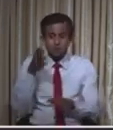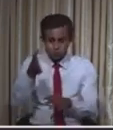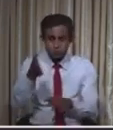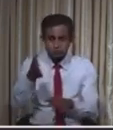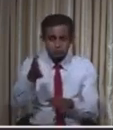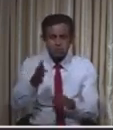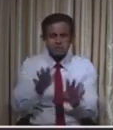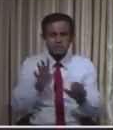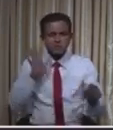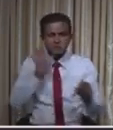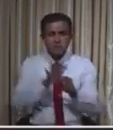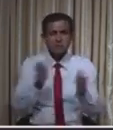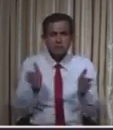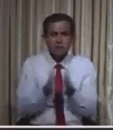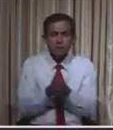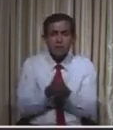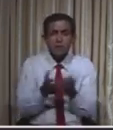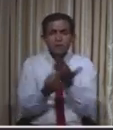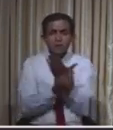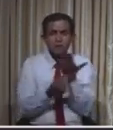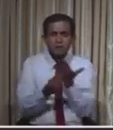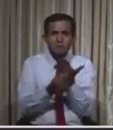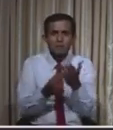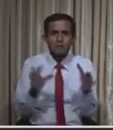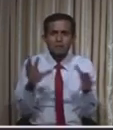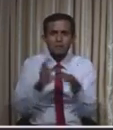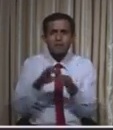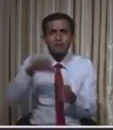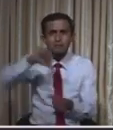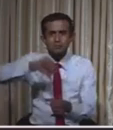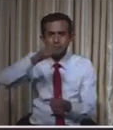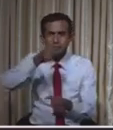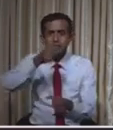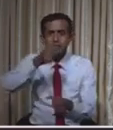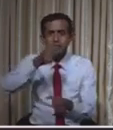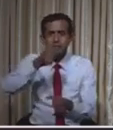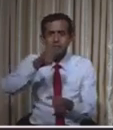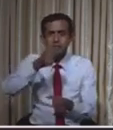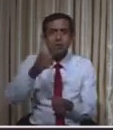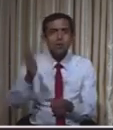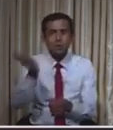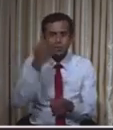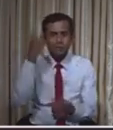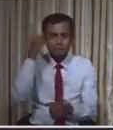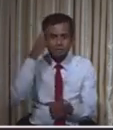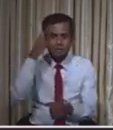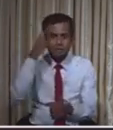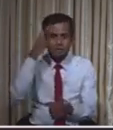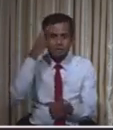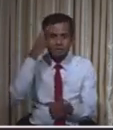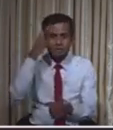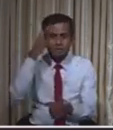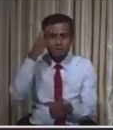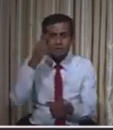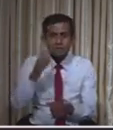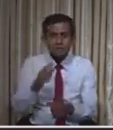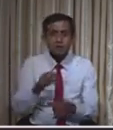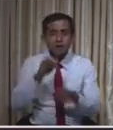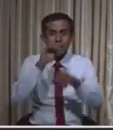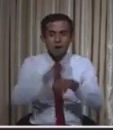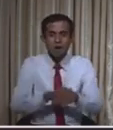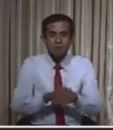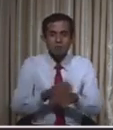මේ තදබදයත් එක්කම මේ මත්ද්‍රව්‍ය හා සම්බන්ධව පුනරුත්ථාපනය මේක අපි කවුරුත් දන්න කාරණයක් මොකක් හරි දෙයක් හම්බෙච්ච